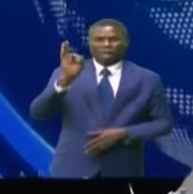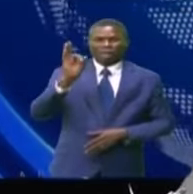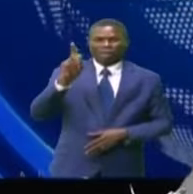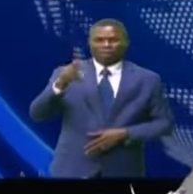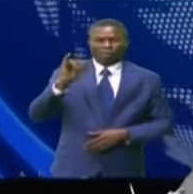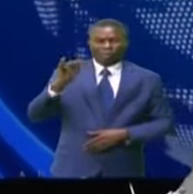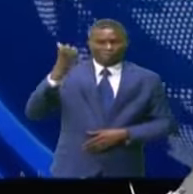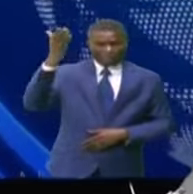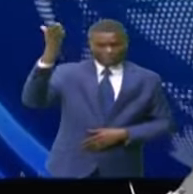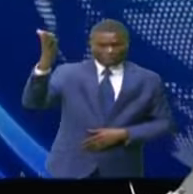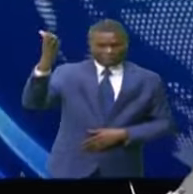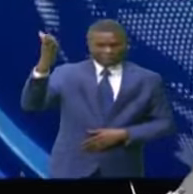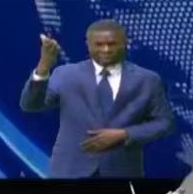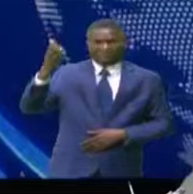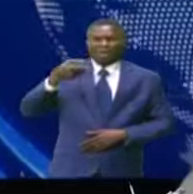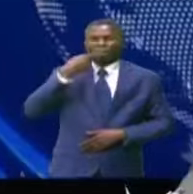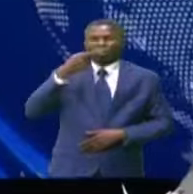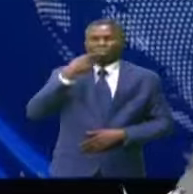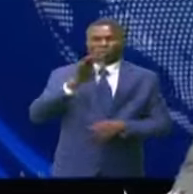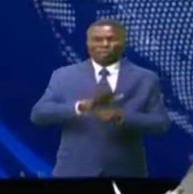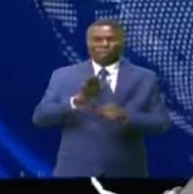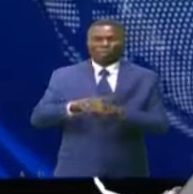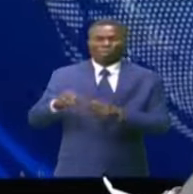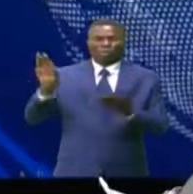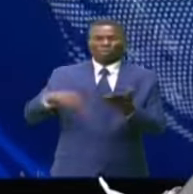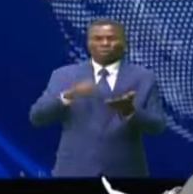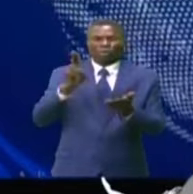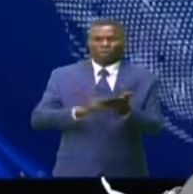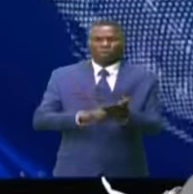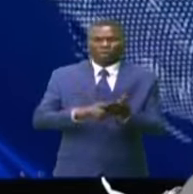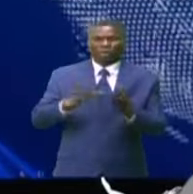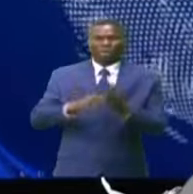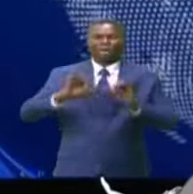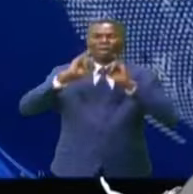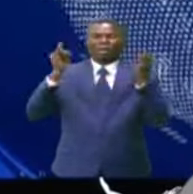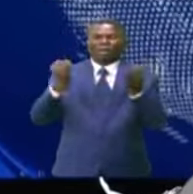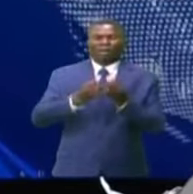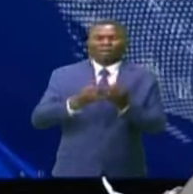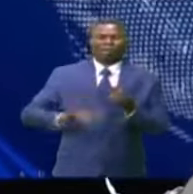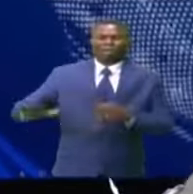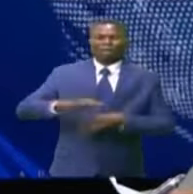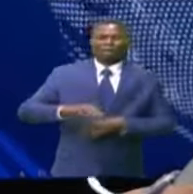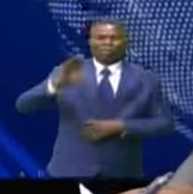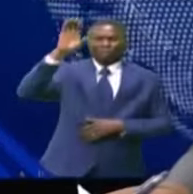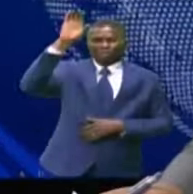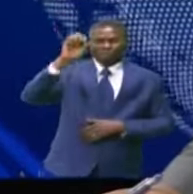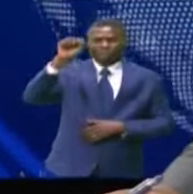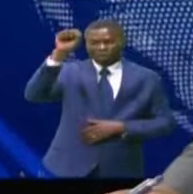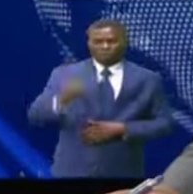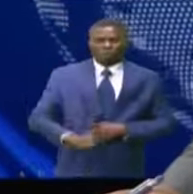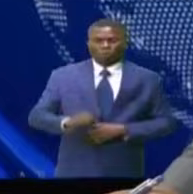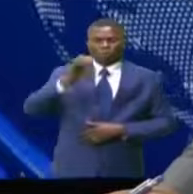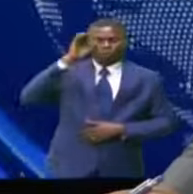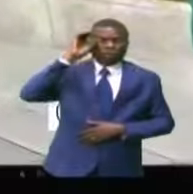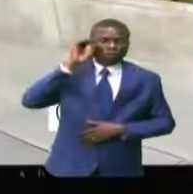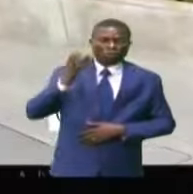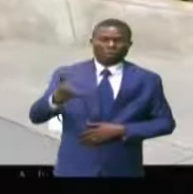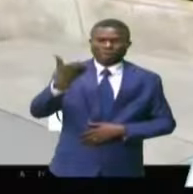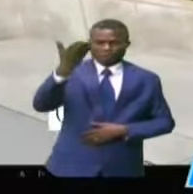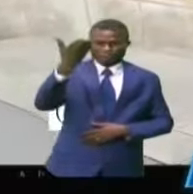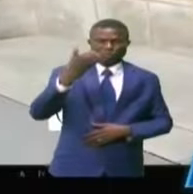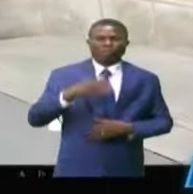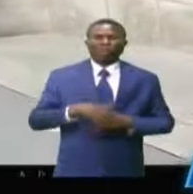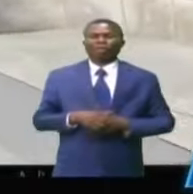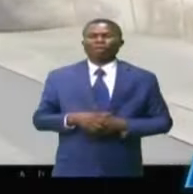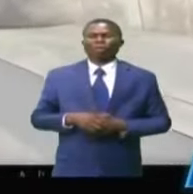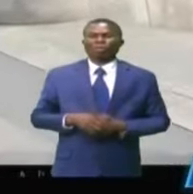dans ce pays et il a conclu différents accords avec des industries sud-coréennes. Les détails avec Alain Bikay. Du fonds